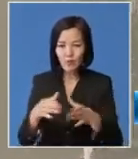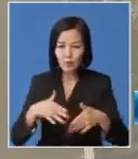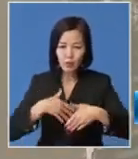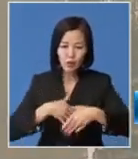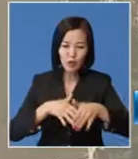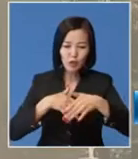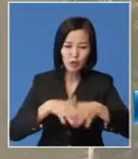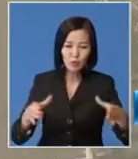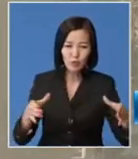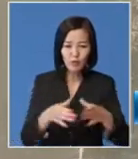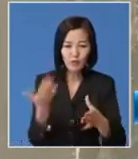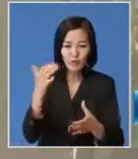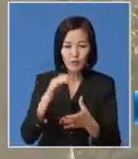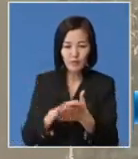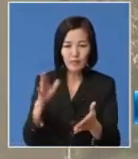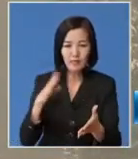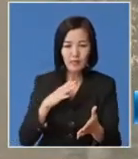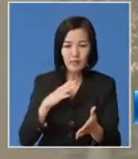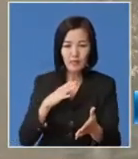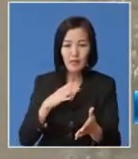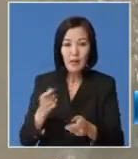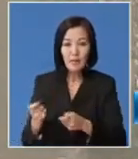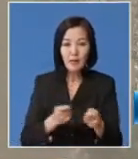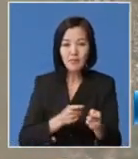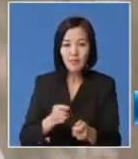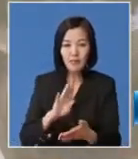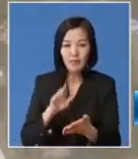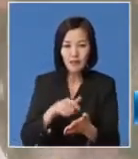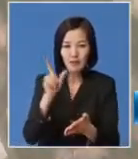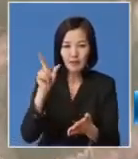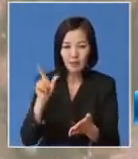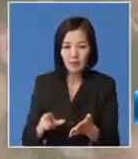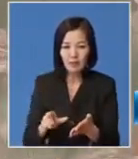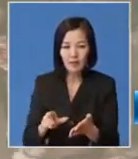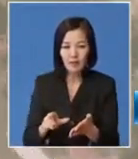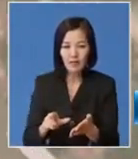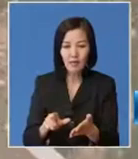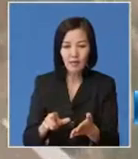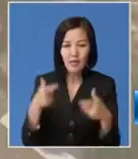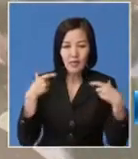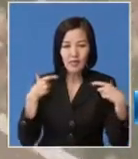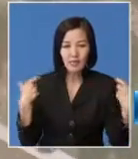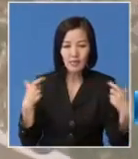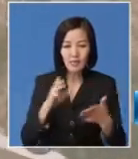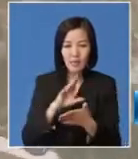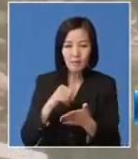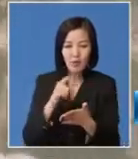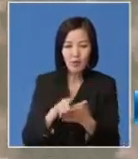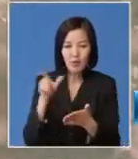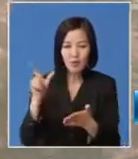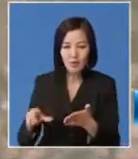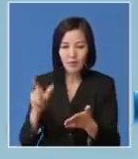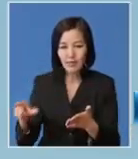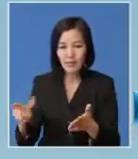бастап келе жатқан десанттық шабуылдау әскерлерінің қолбасшысы генерал-майор Қайдар Қарақұлы.